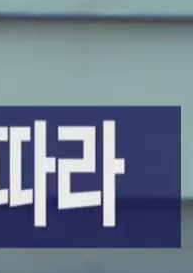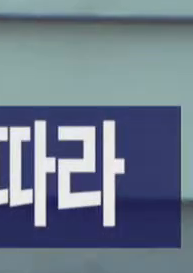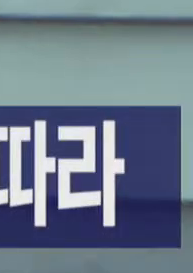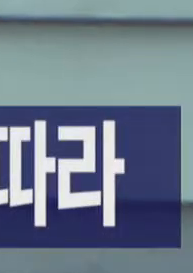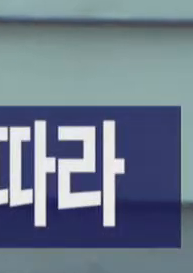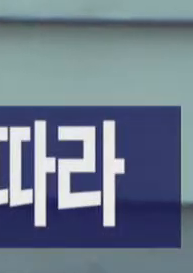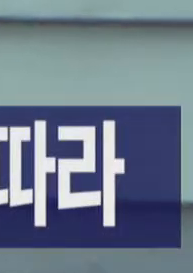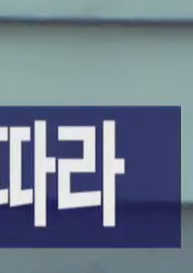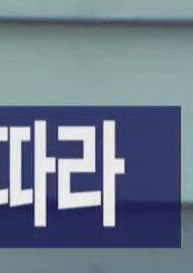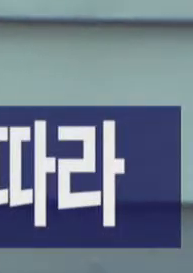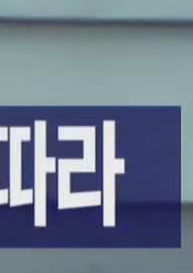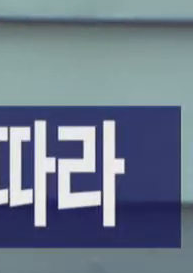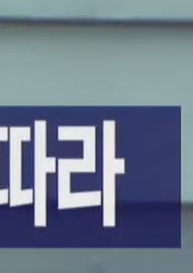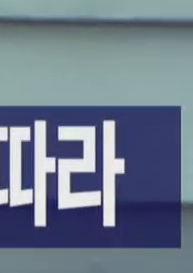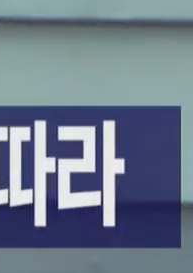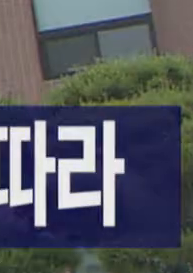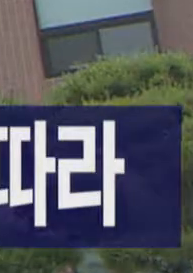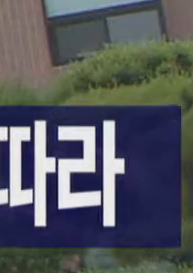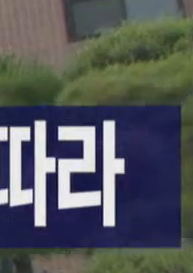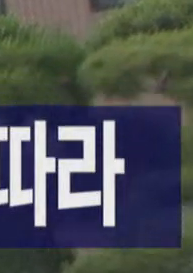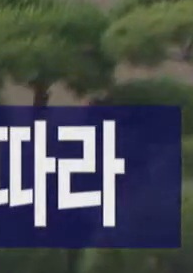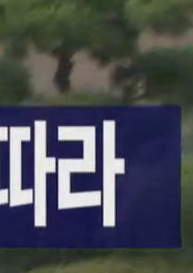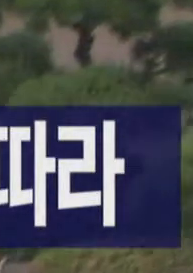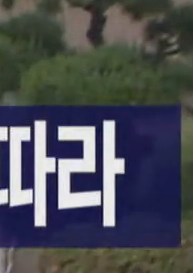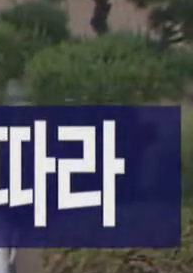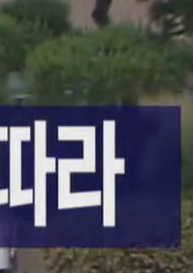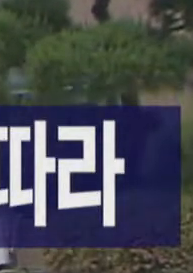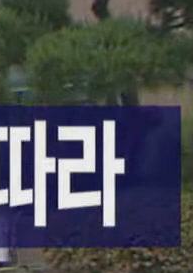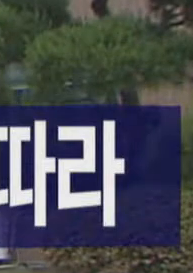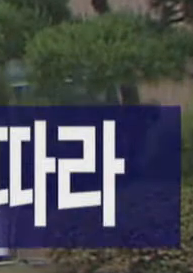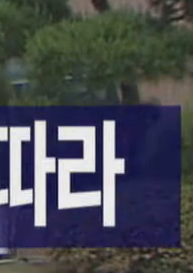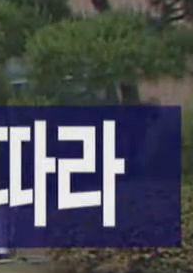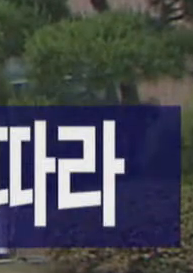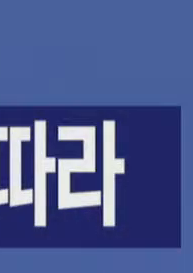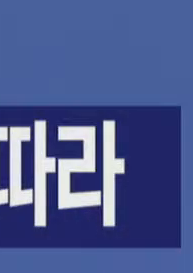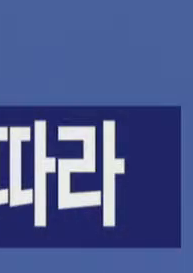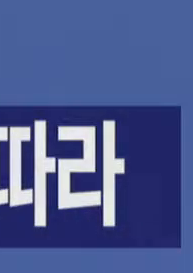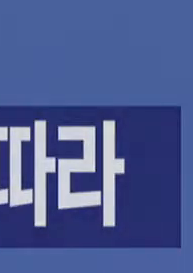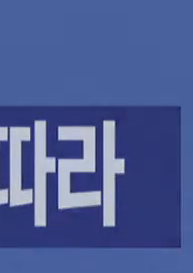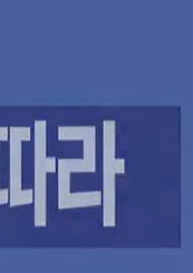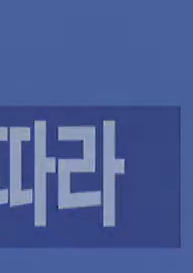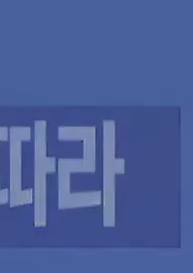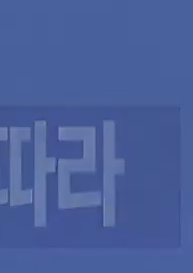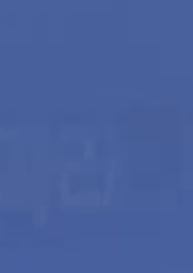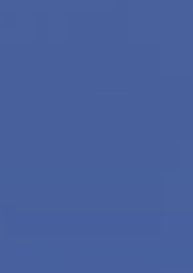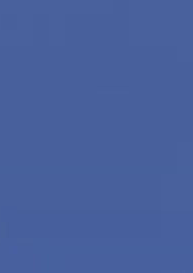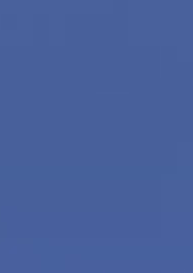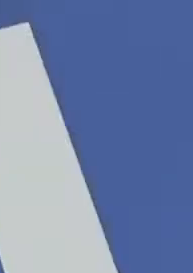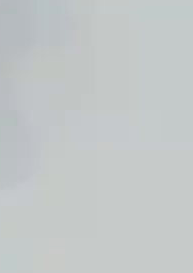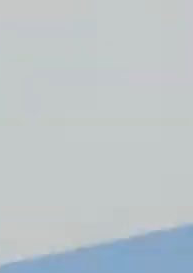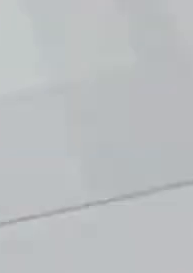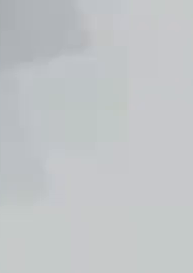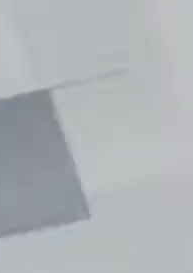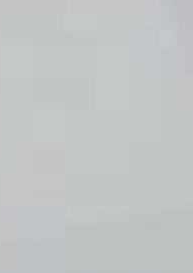광양제철소에서 설비를 점검하던 50대 직원이 숨진 채 발견됐습니다. 추락사고였을 가능성이 제기되고